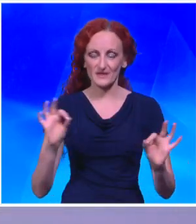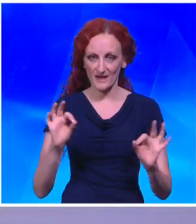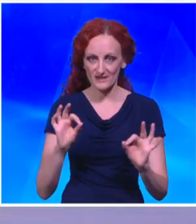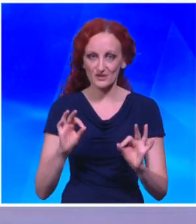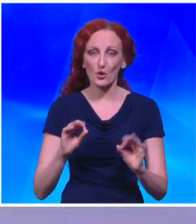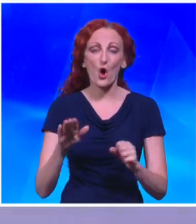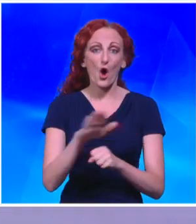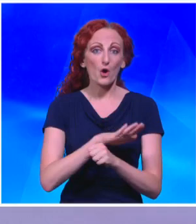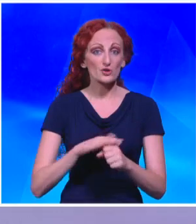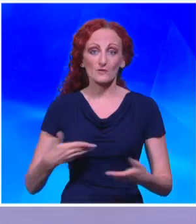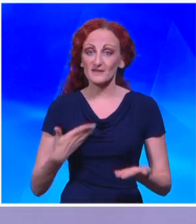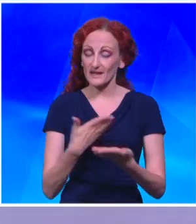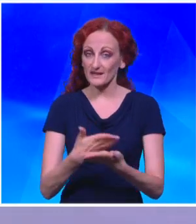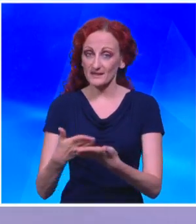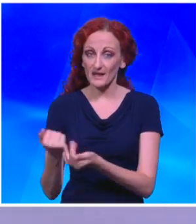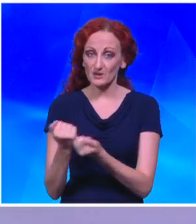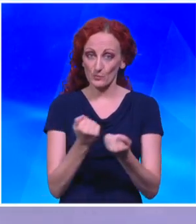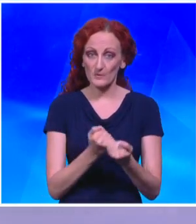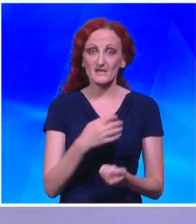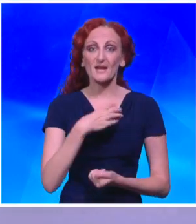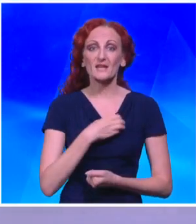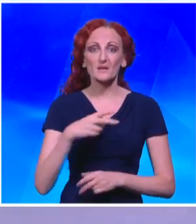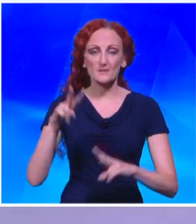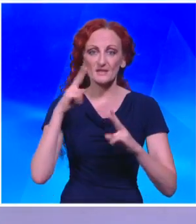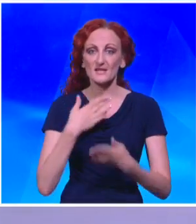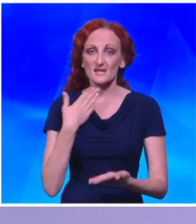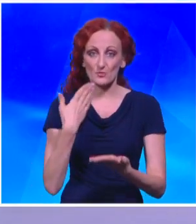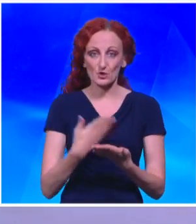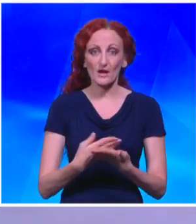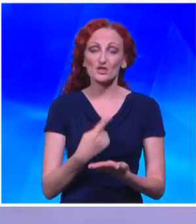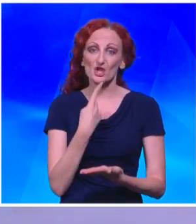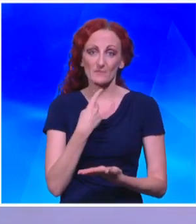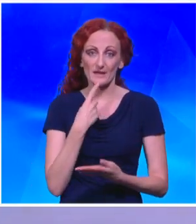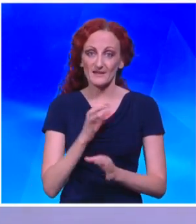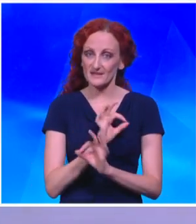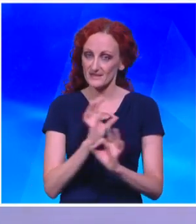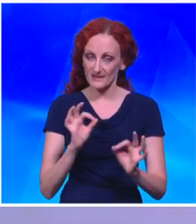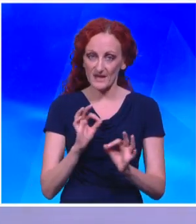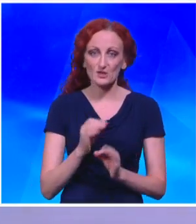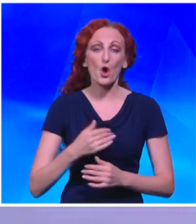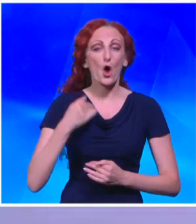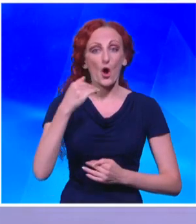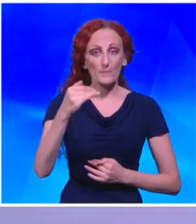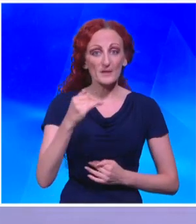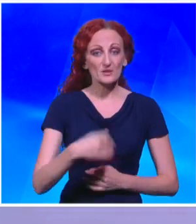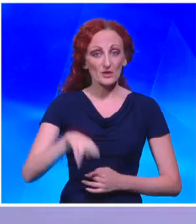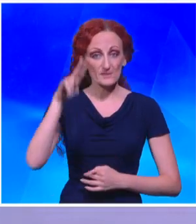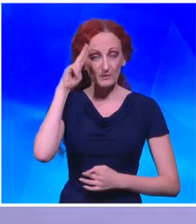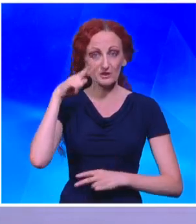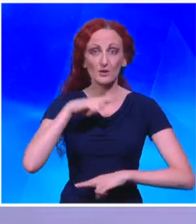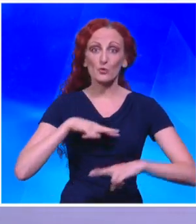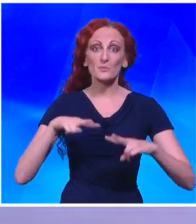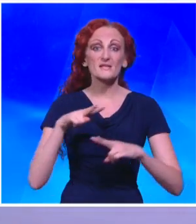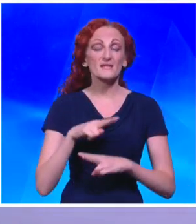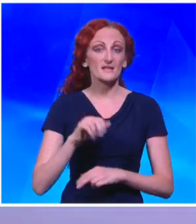битки и кандидати по места. ГЕРБ СДС съобщиха, че имената са ясни. Предстои изпълнителната комисия на партията да ги утвърди.